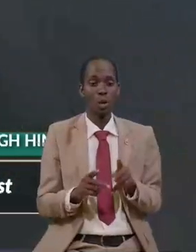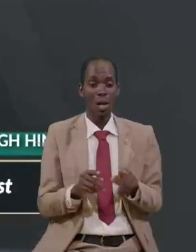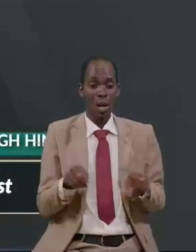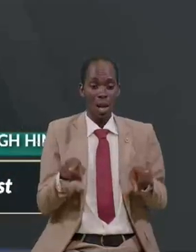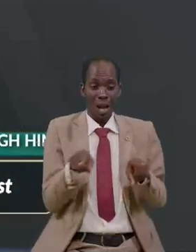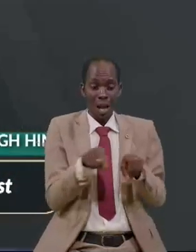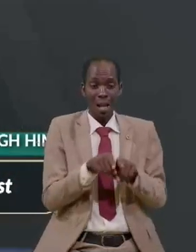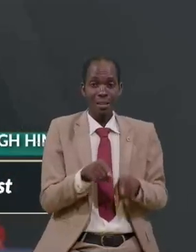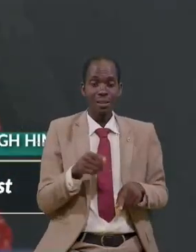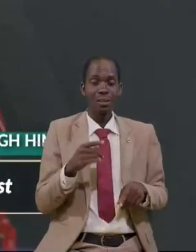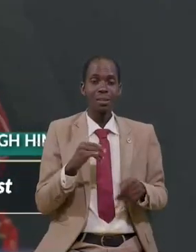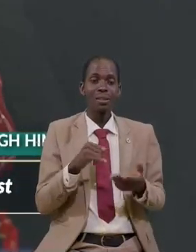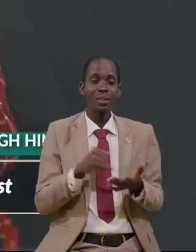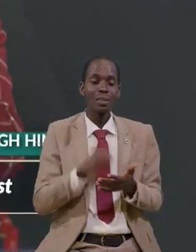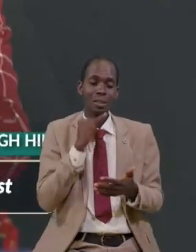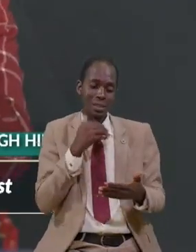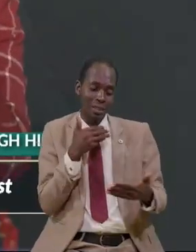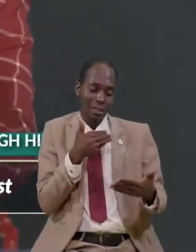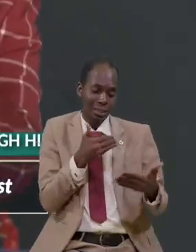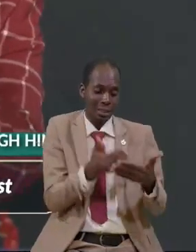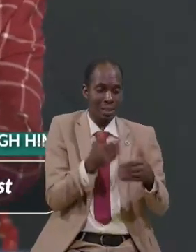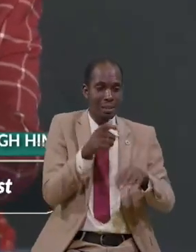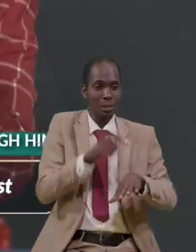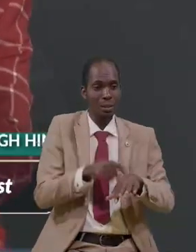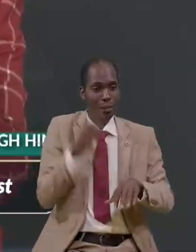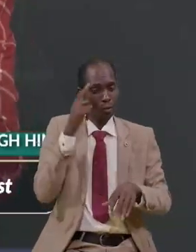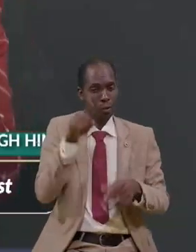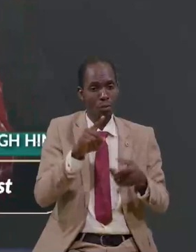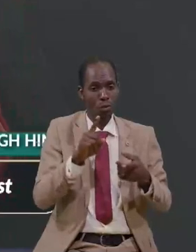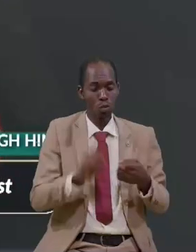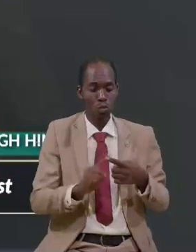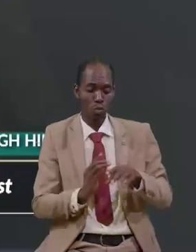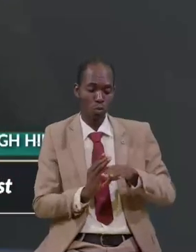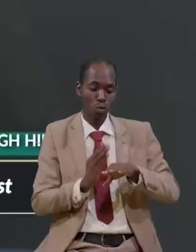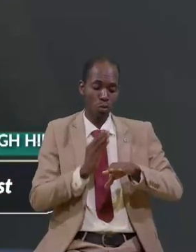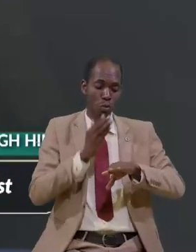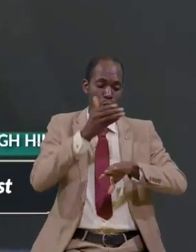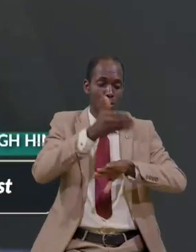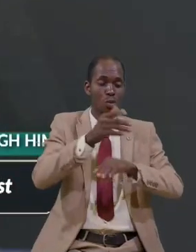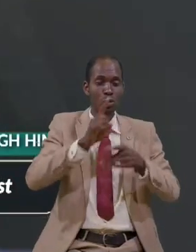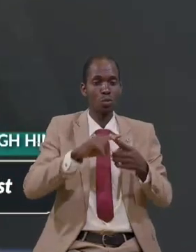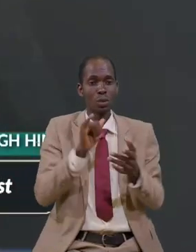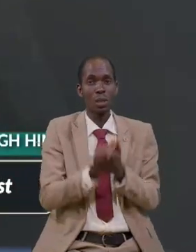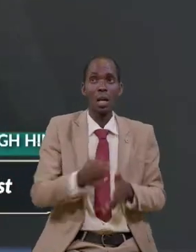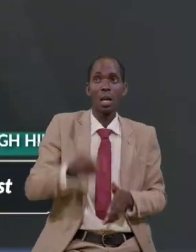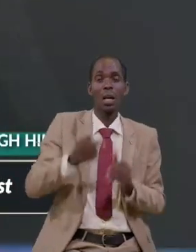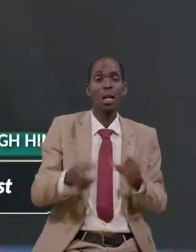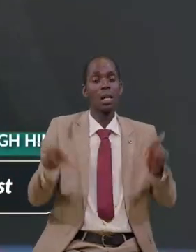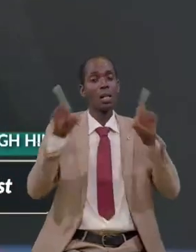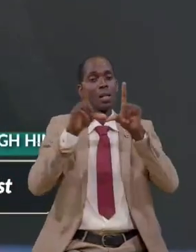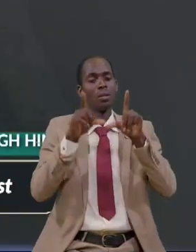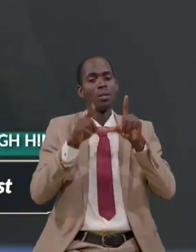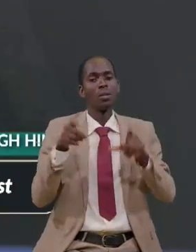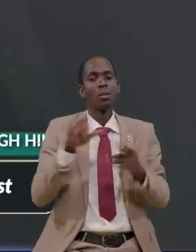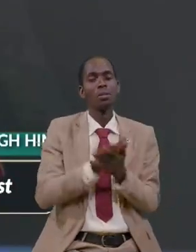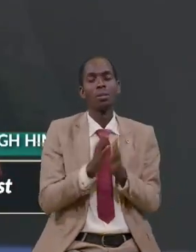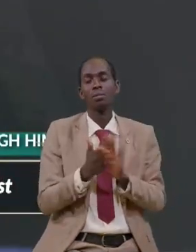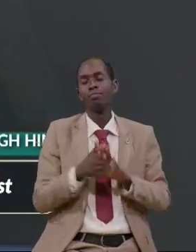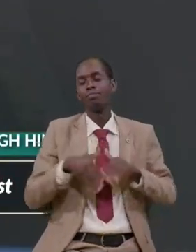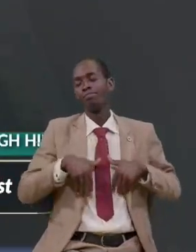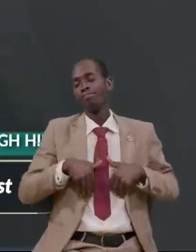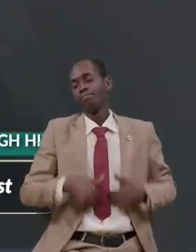au moment où ils doivent traverser pour passer au niveau supérieur, ils sont fatigués et